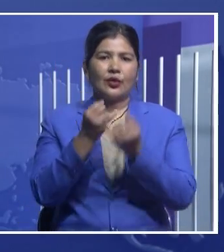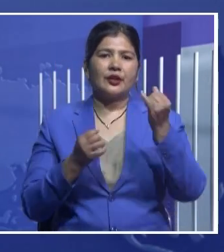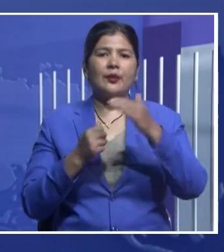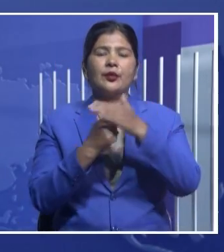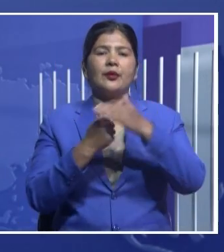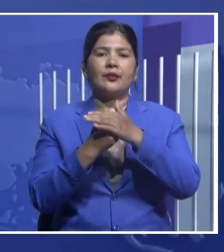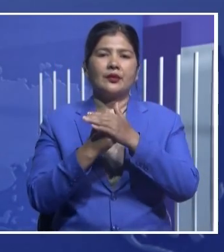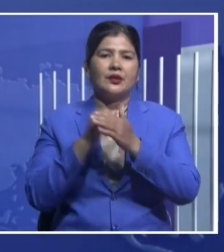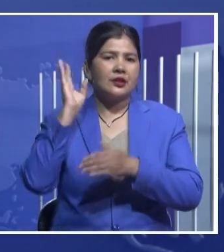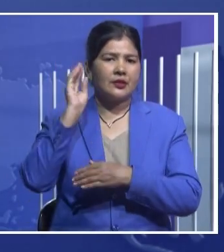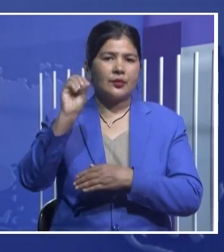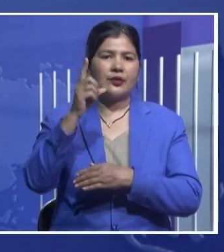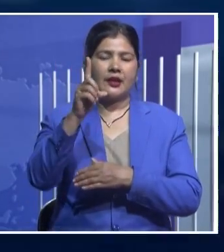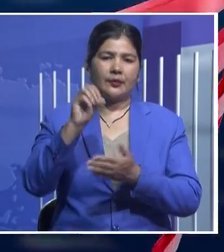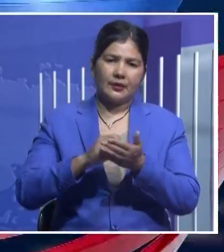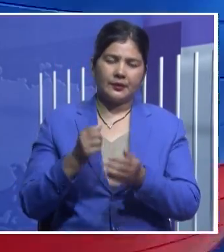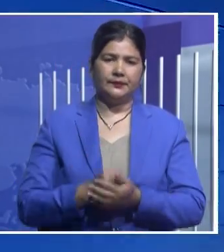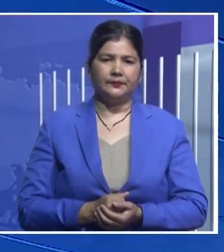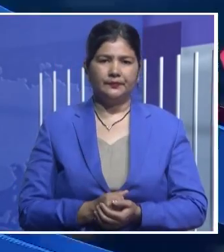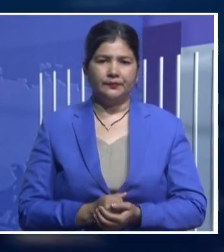समाचारको अन्त्यमा प्रमुख समाचार पुनः एकपटक।